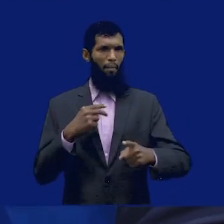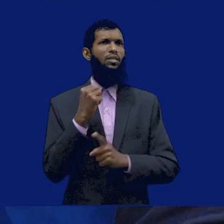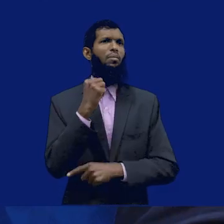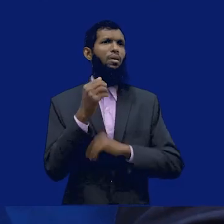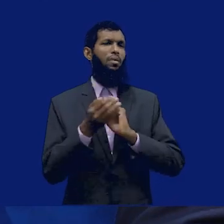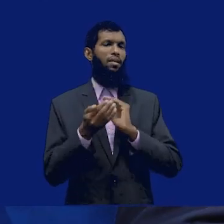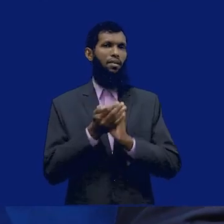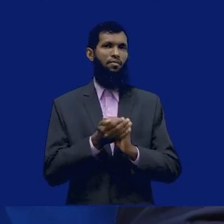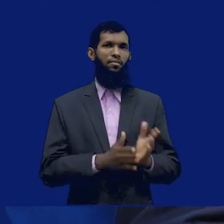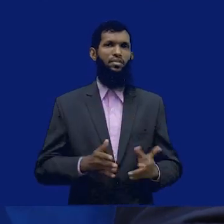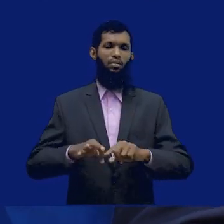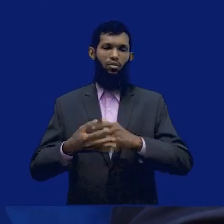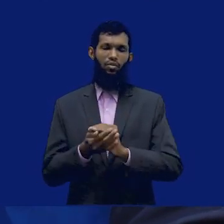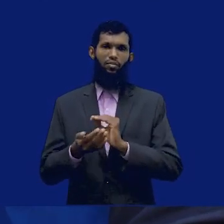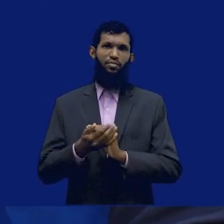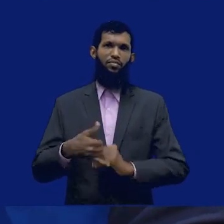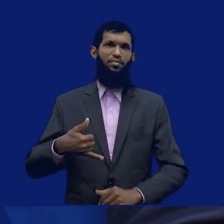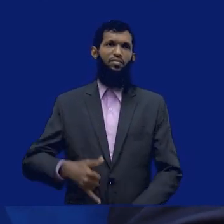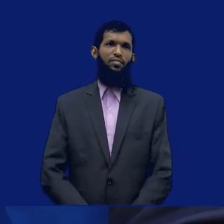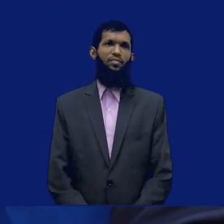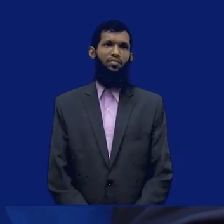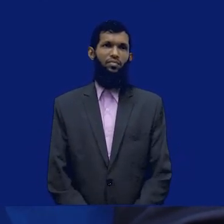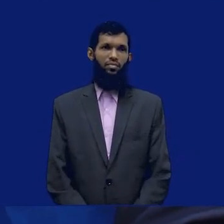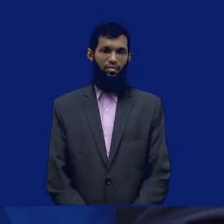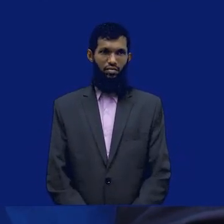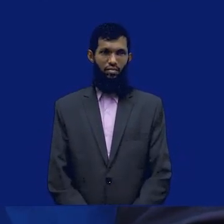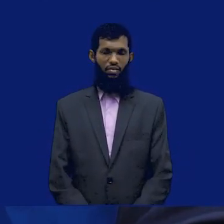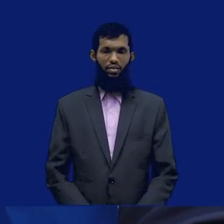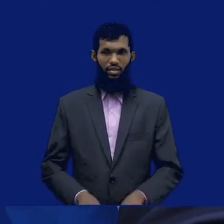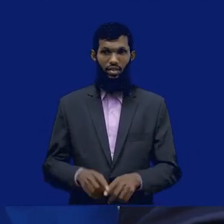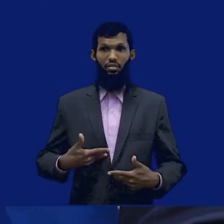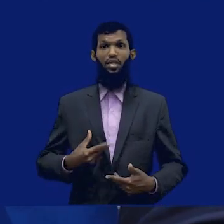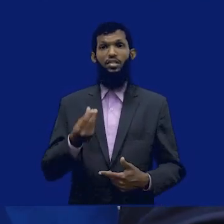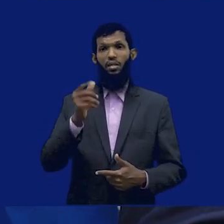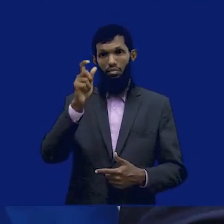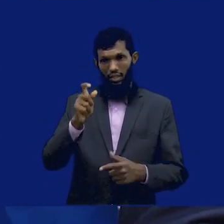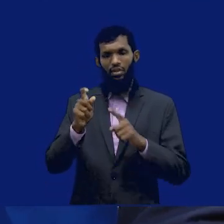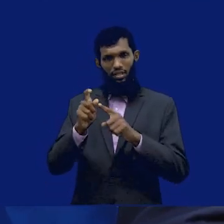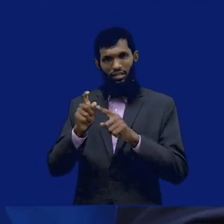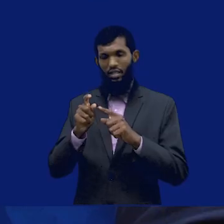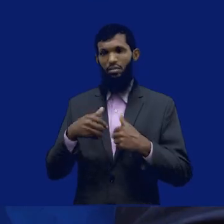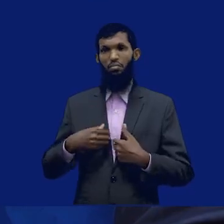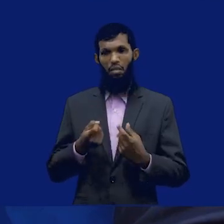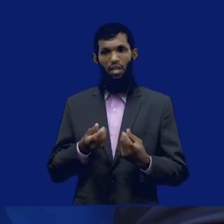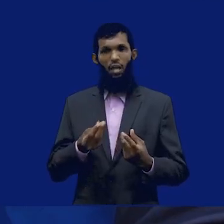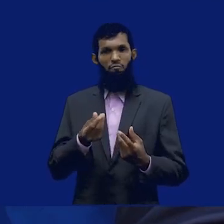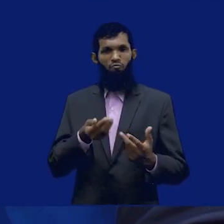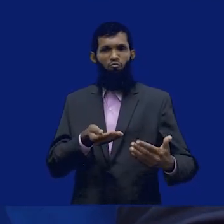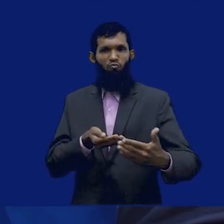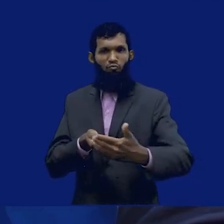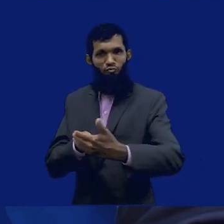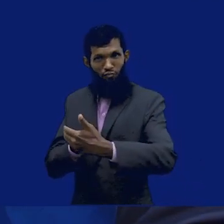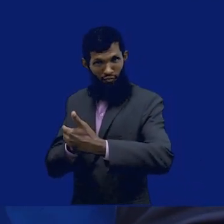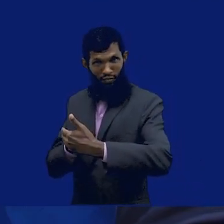وَالَّذِينَ يَكْنِزُونَ الذَّهَبَ وَالْفِضَّةَ وَلَا يُنْفِقُونَ فِي سَبِيلِ اللَّهِ. There are people who amass wealth,